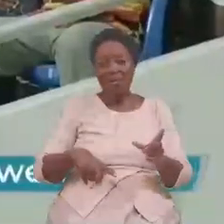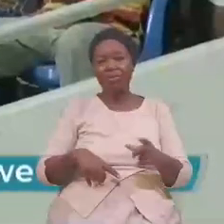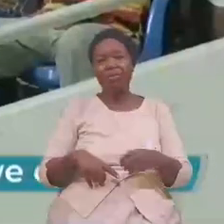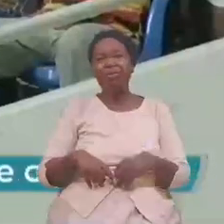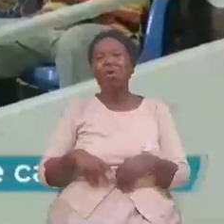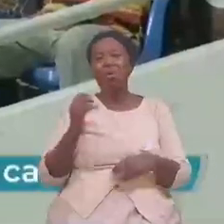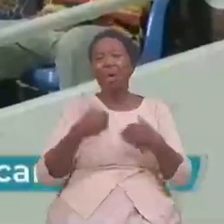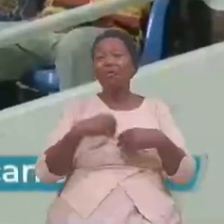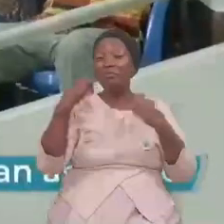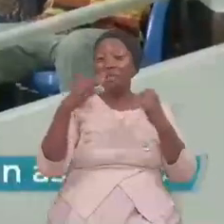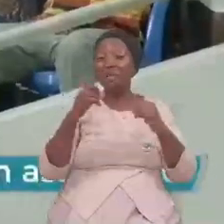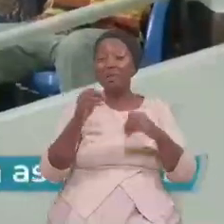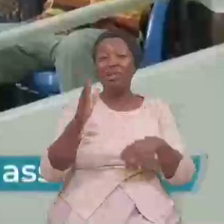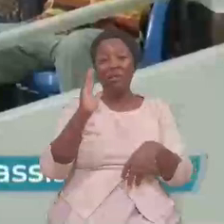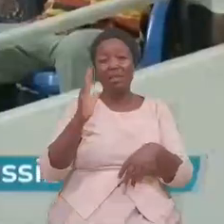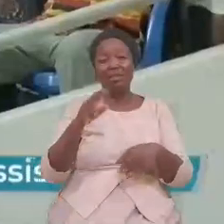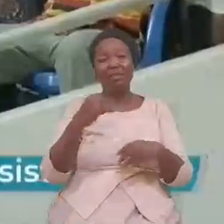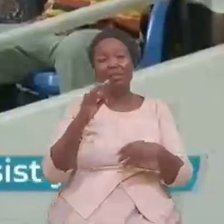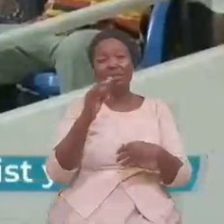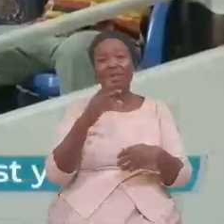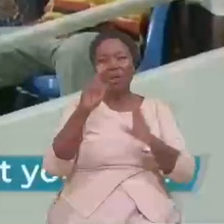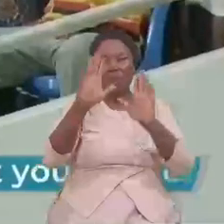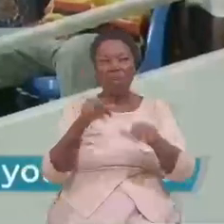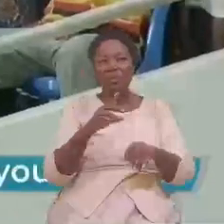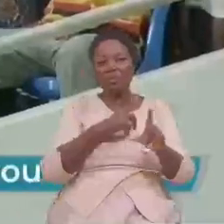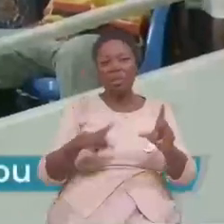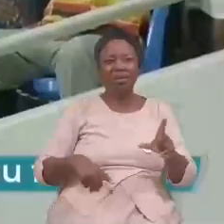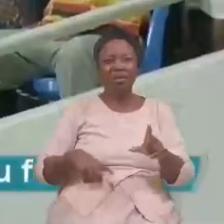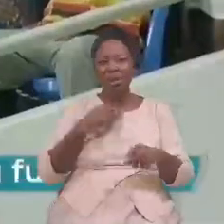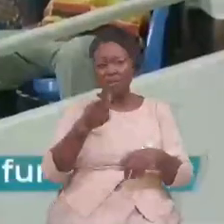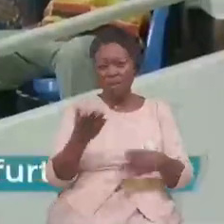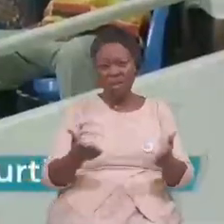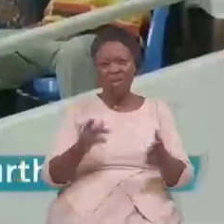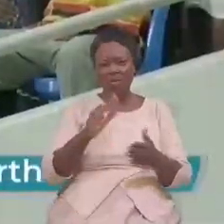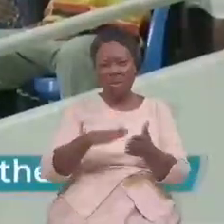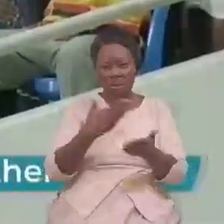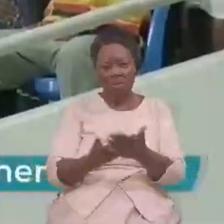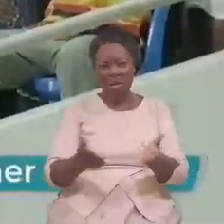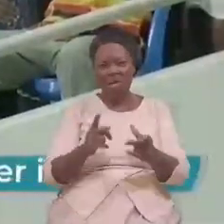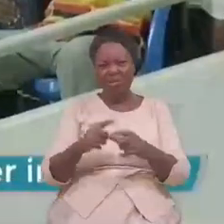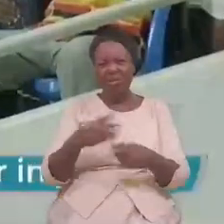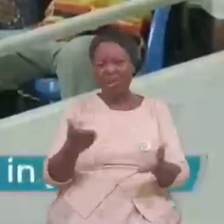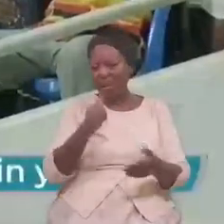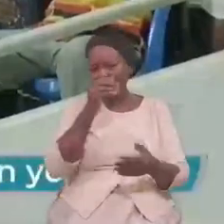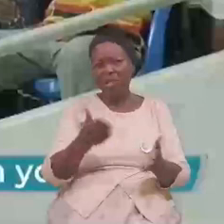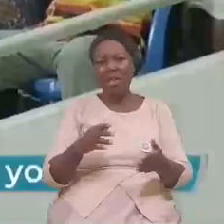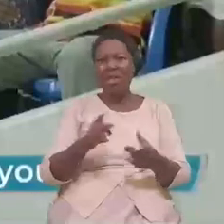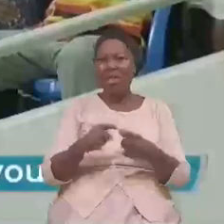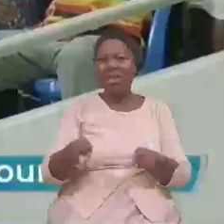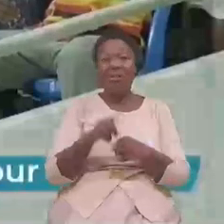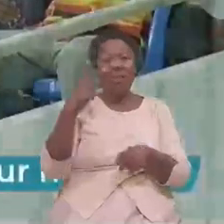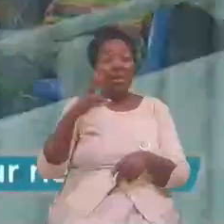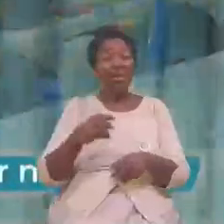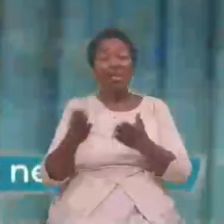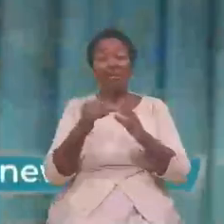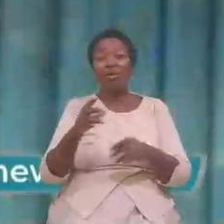Et toi, tu es là. Ne dis pas que, oh, j'aurais souhaité être au lieu, nous, comme l'avons vu, le Saint-Dieu, à